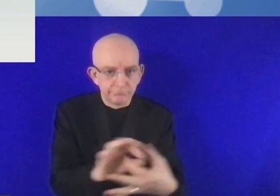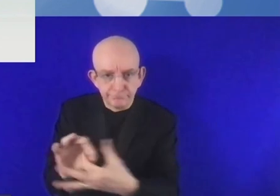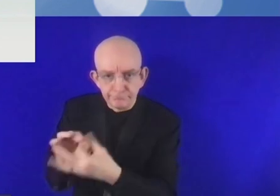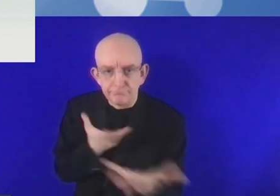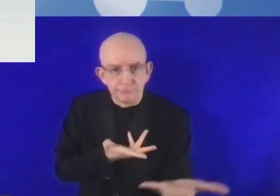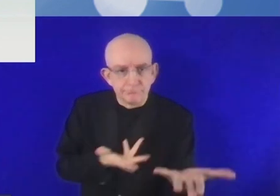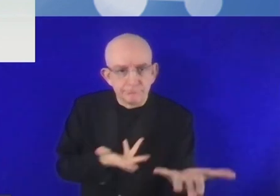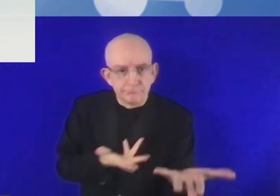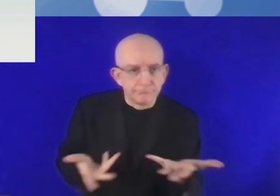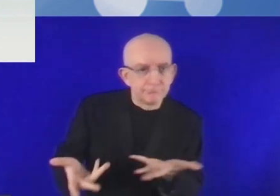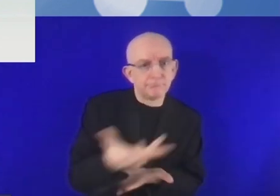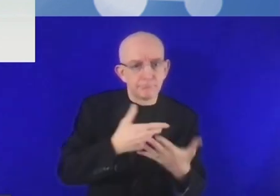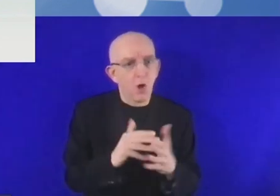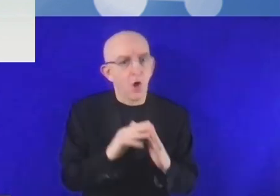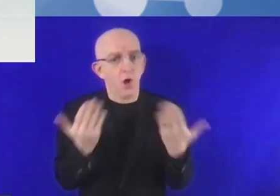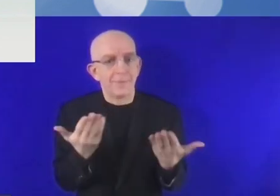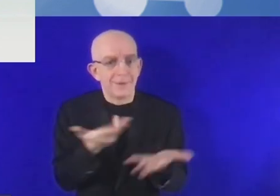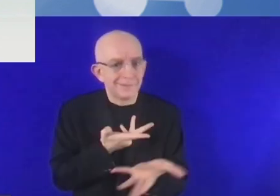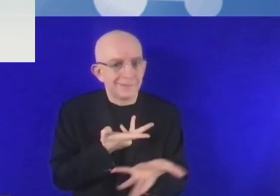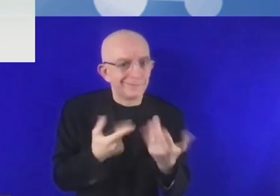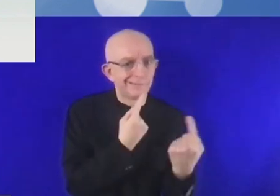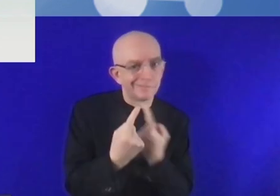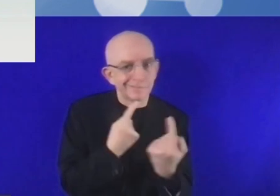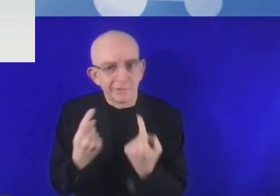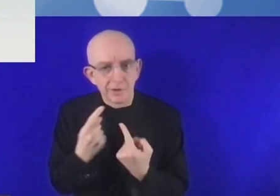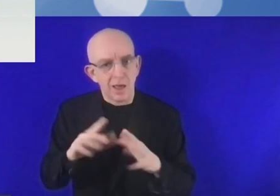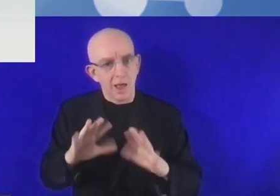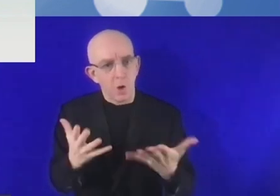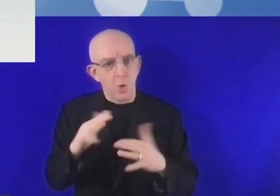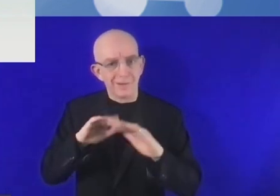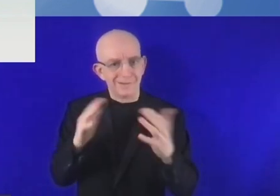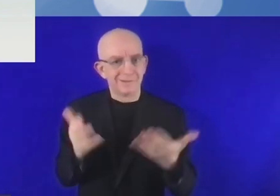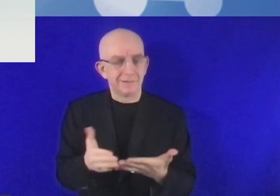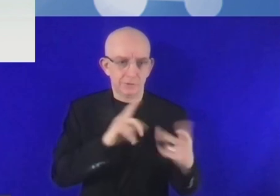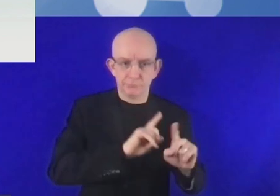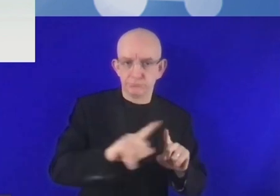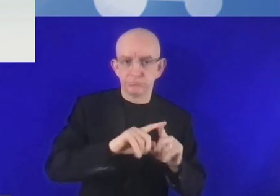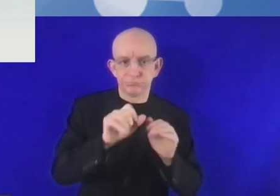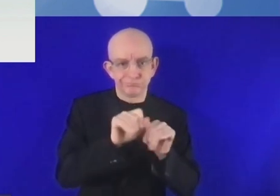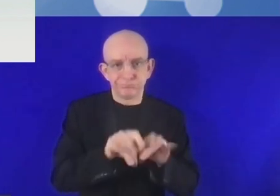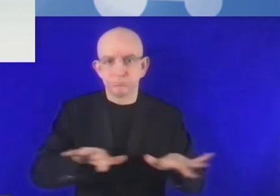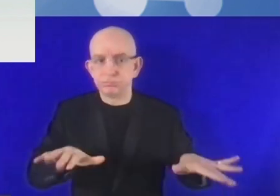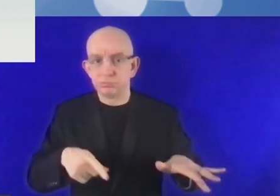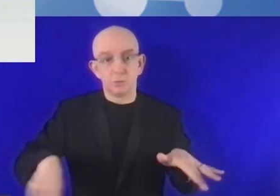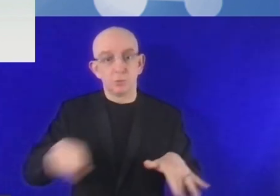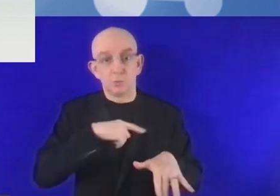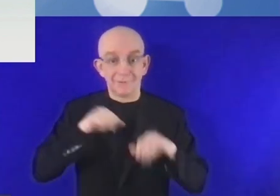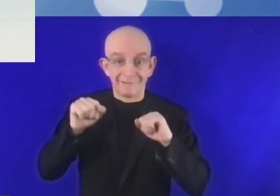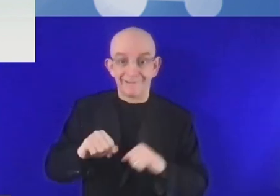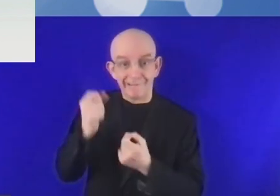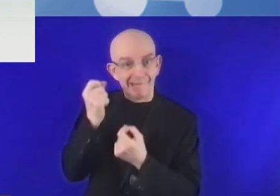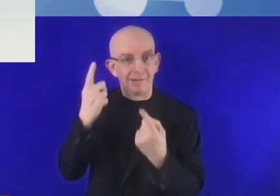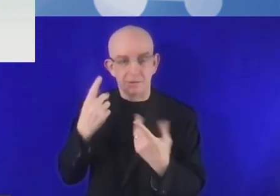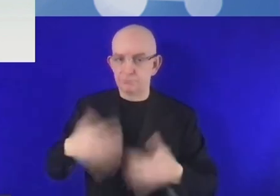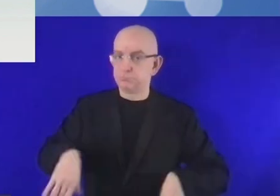istotny, ponieważ zrzesza ludzi, którzy są przedstawicielami różnych branż, którzy mają różną wiedzę i pozwala